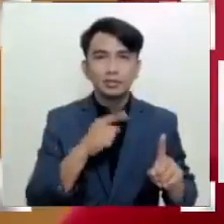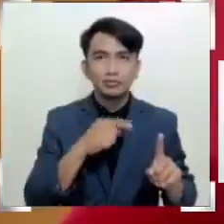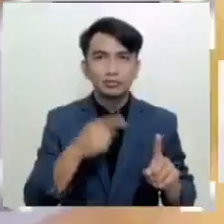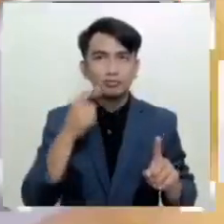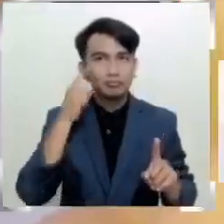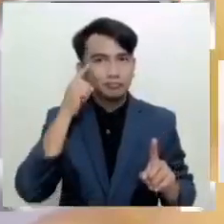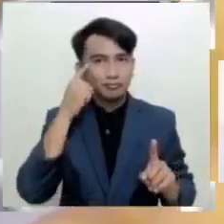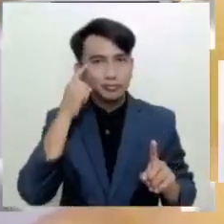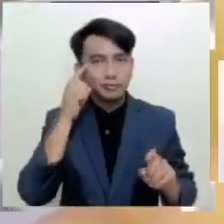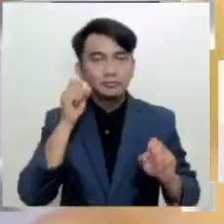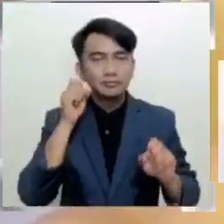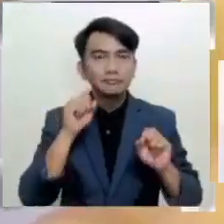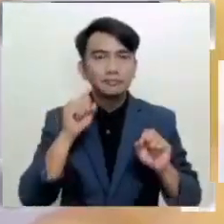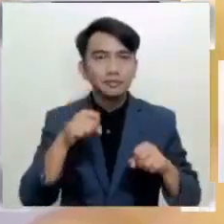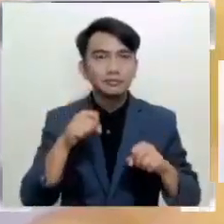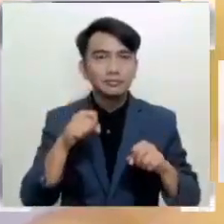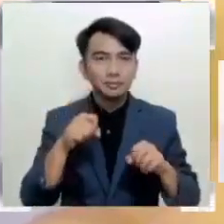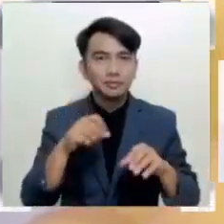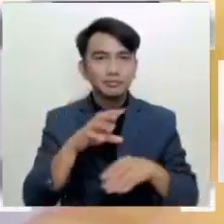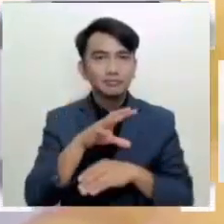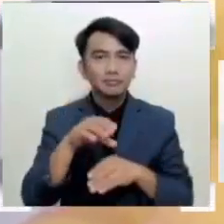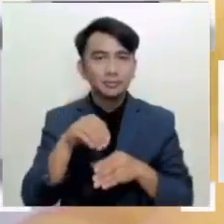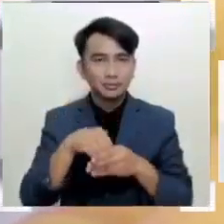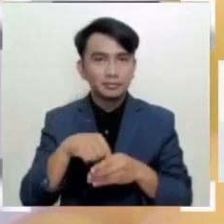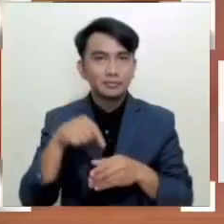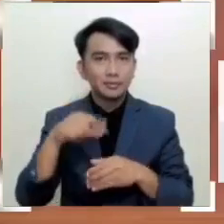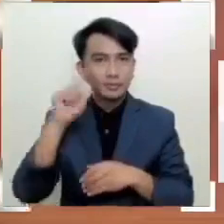sa politika noon.